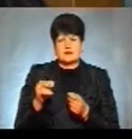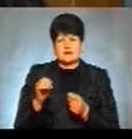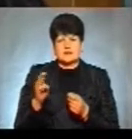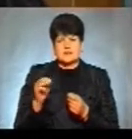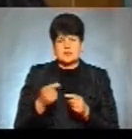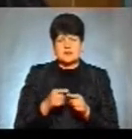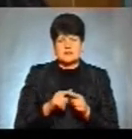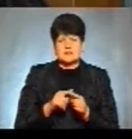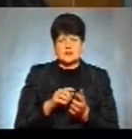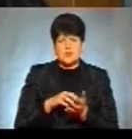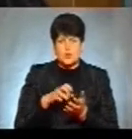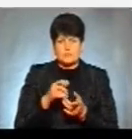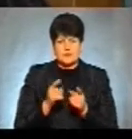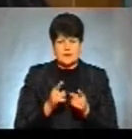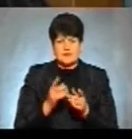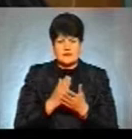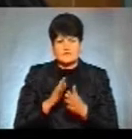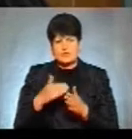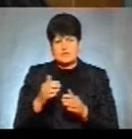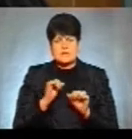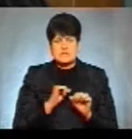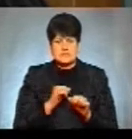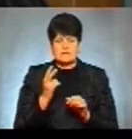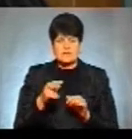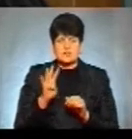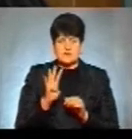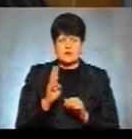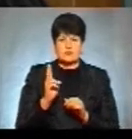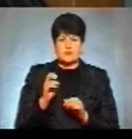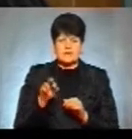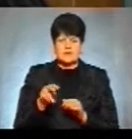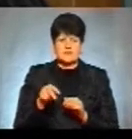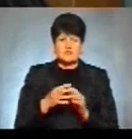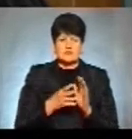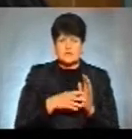папір відновлено збирається зі сторони захисту. 24 квітня 2019 року